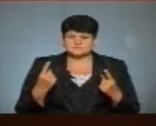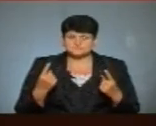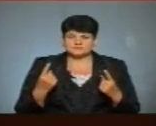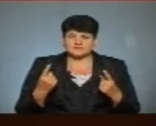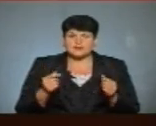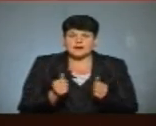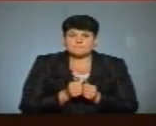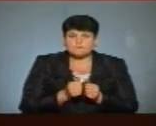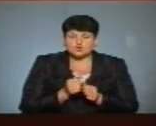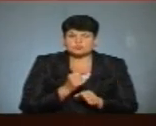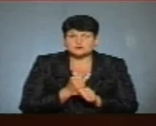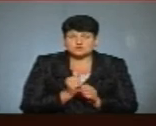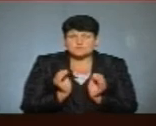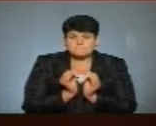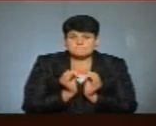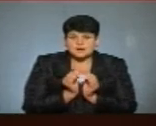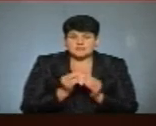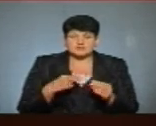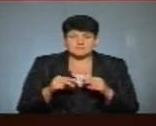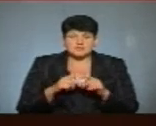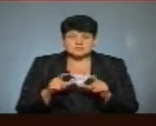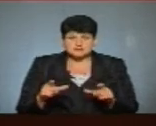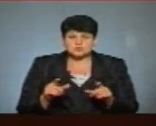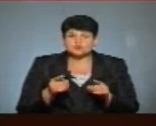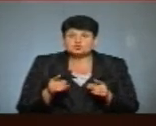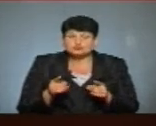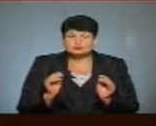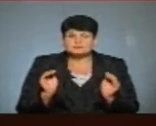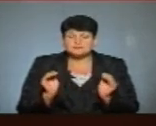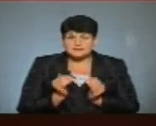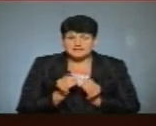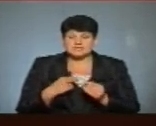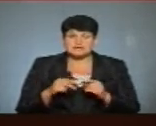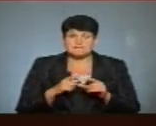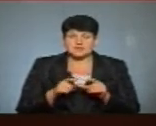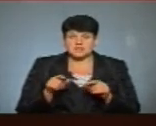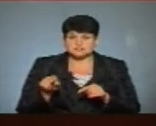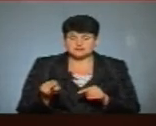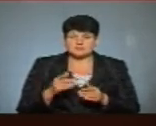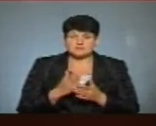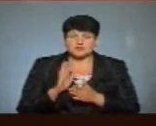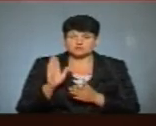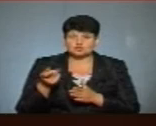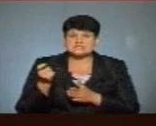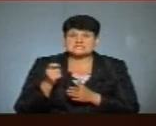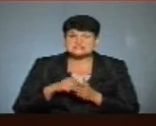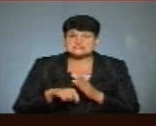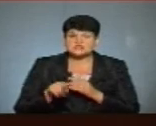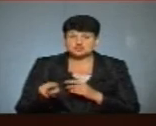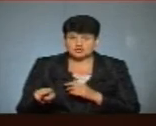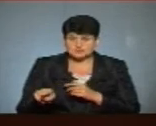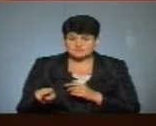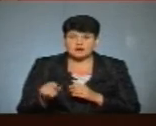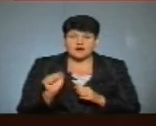і поряд працюють маленькі магазинчики. І чомусь маленькі магазинчики мають бути зачинені,